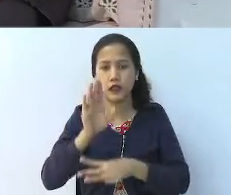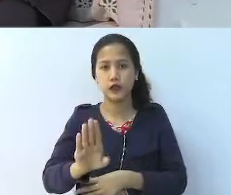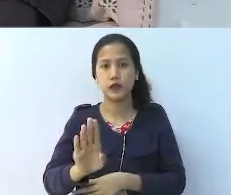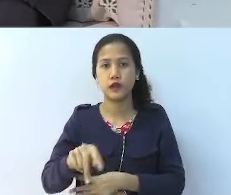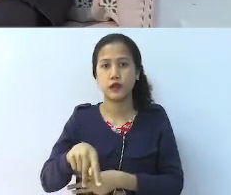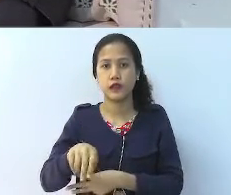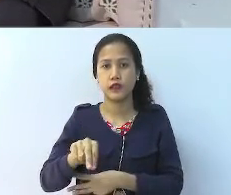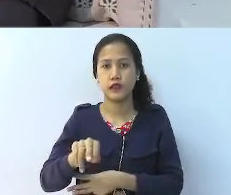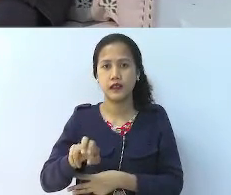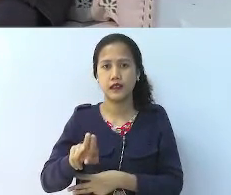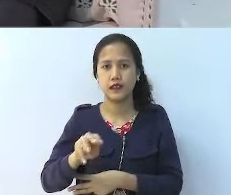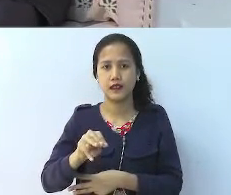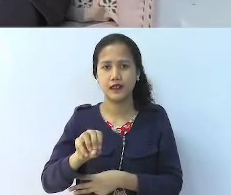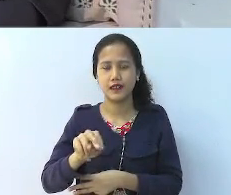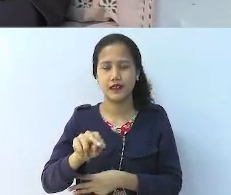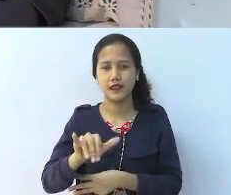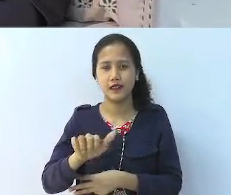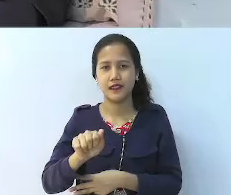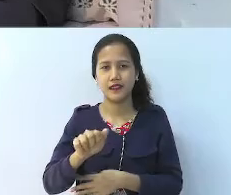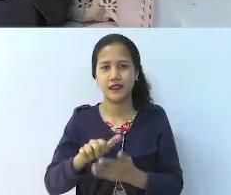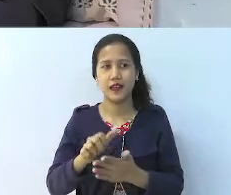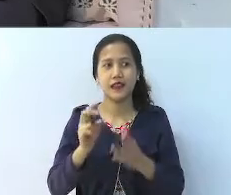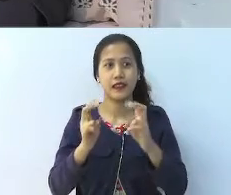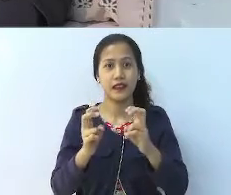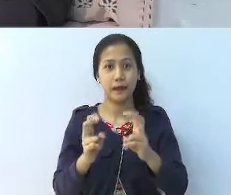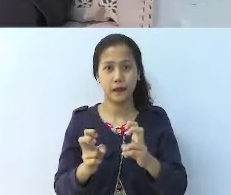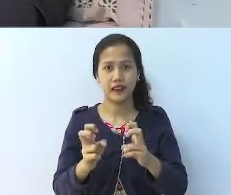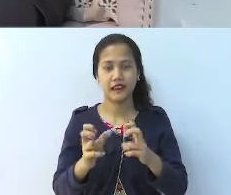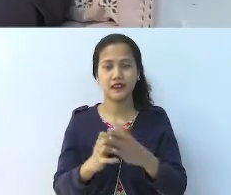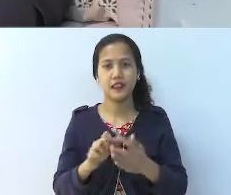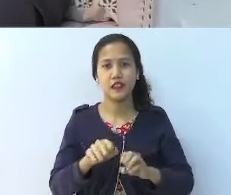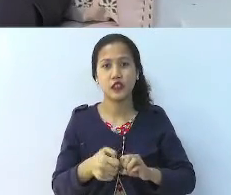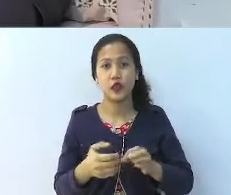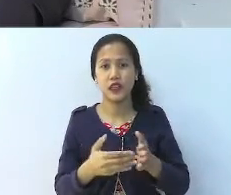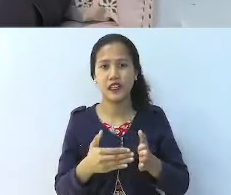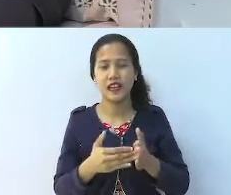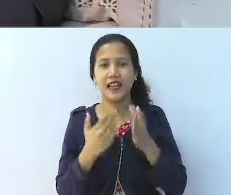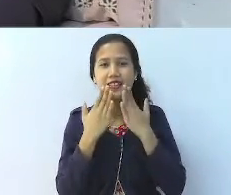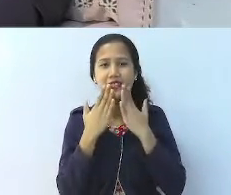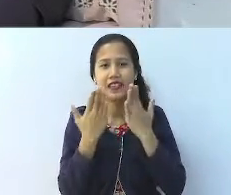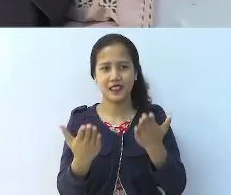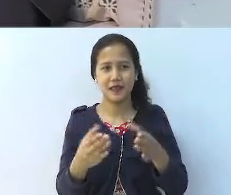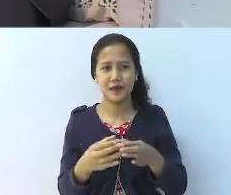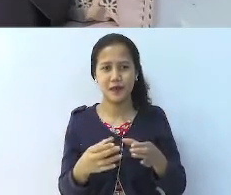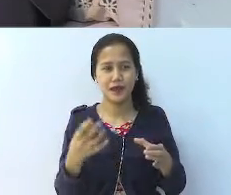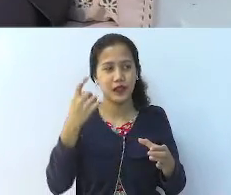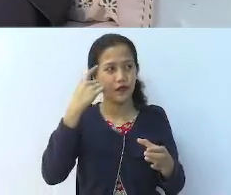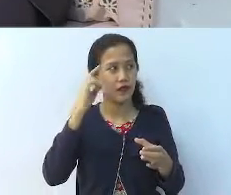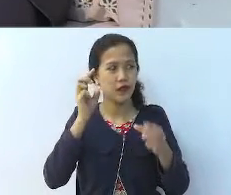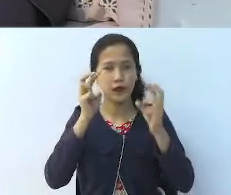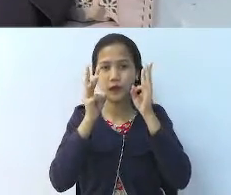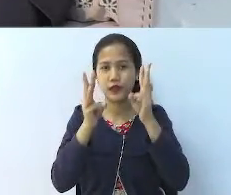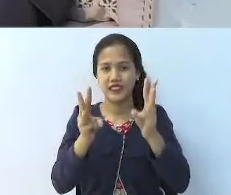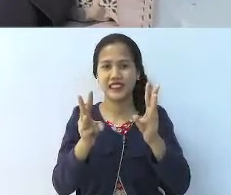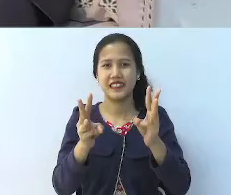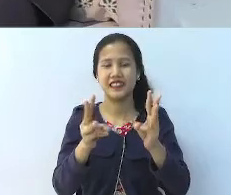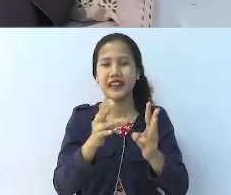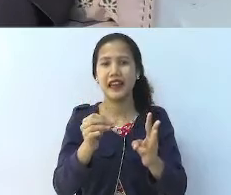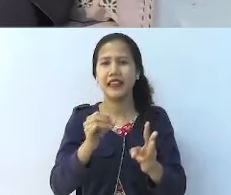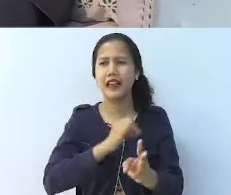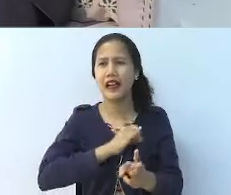discussion natin last Thursday. Kaya itutuloy po yan ni Doc Eugene para po sa atin. Kaya stay tuned in po kayo dyan. Lalong-lalo na yung mga agam-agam ninyo